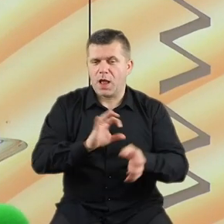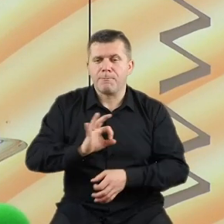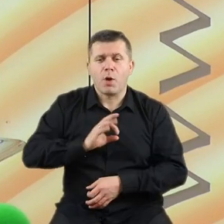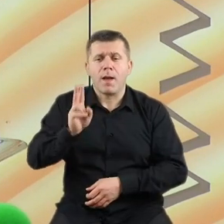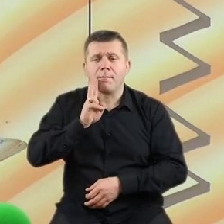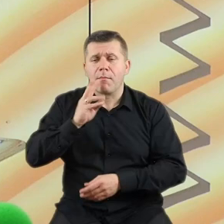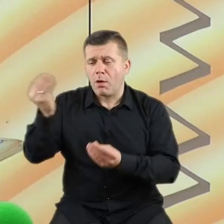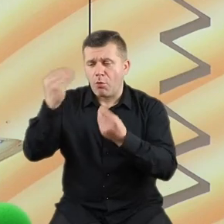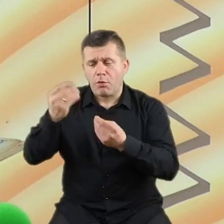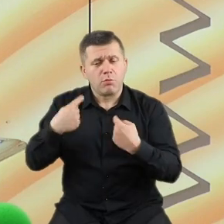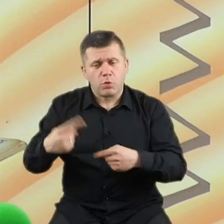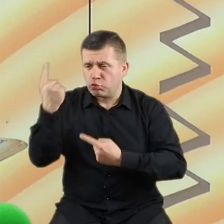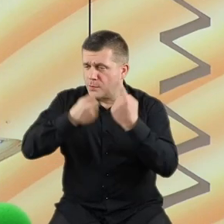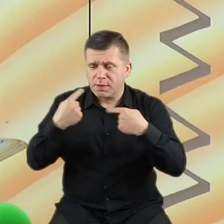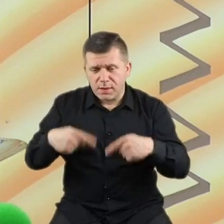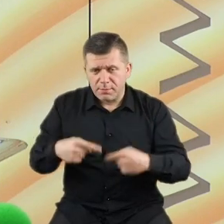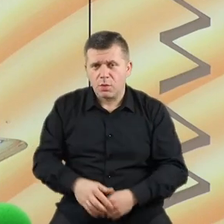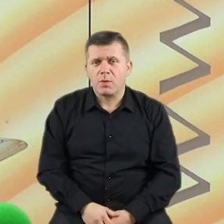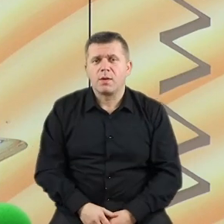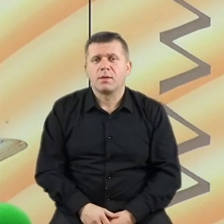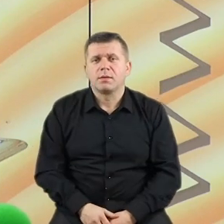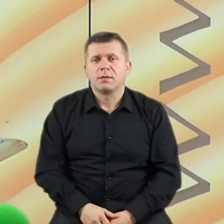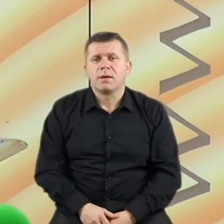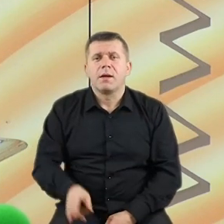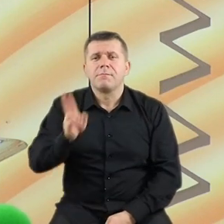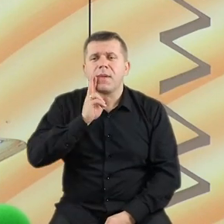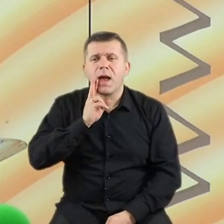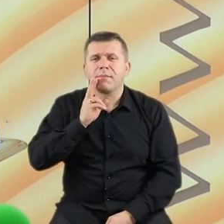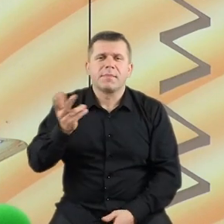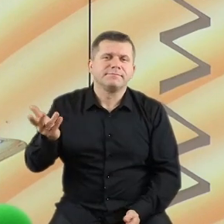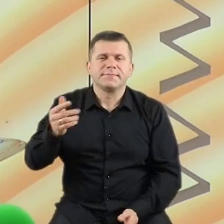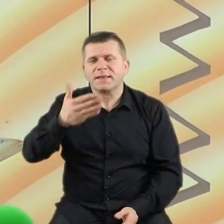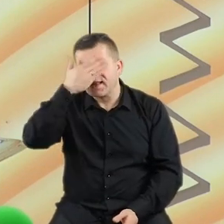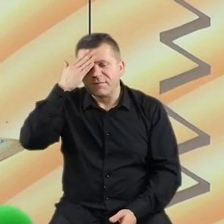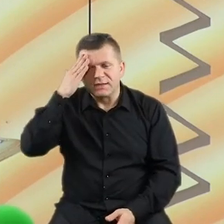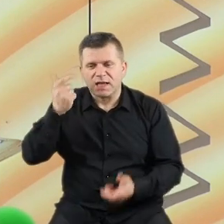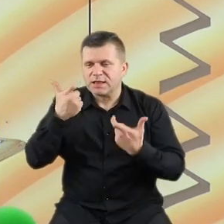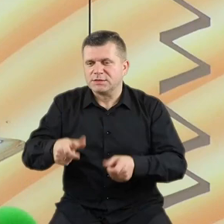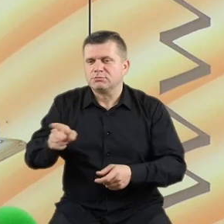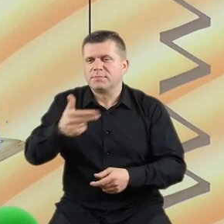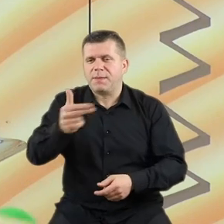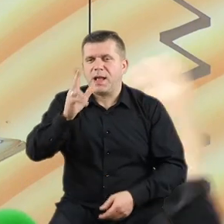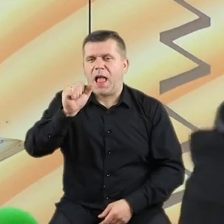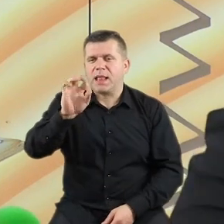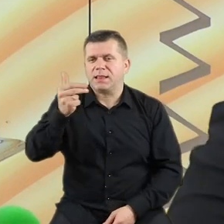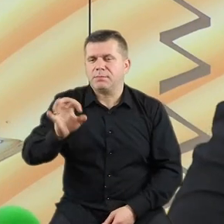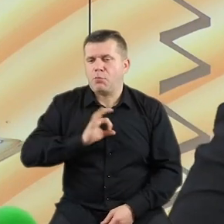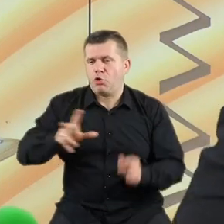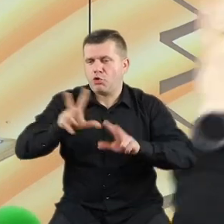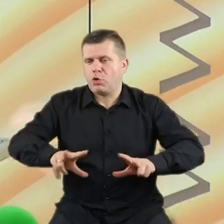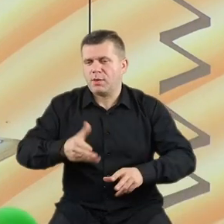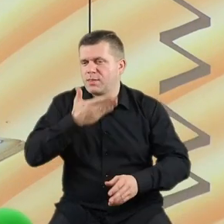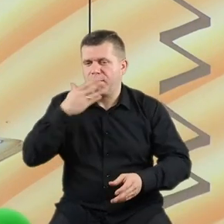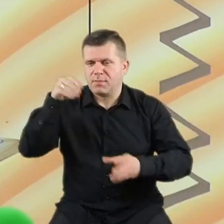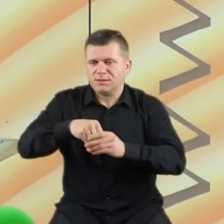nie uczyła mnie, nie tłumaczyła świata, ale to pewnie, wiesz, mam na myśli taki świat typu nie wiedziałam nic o Katyniu, bo moja rodzina nie